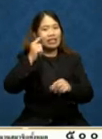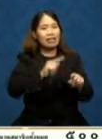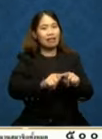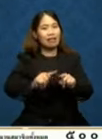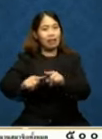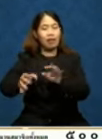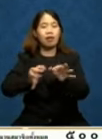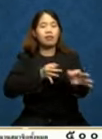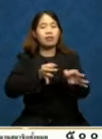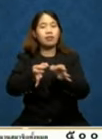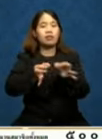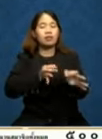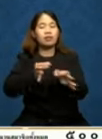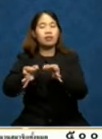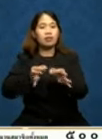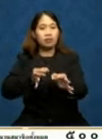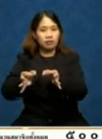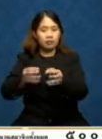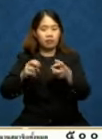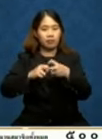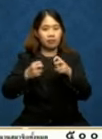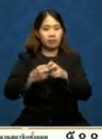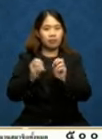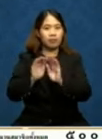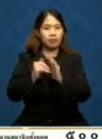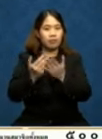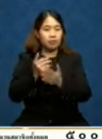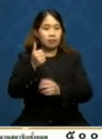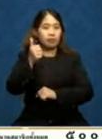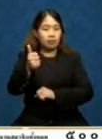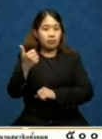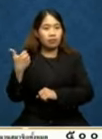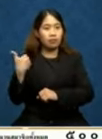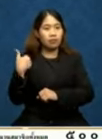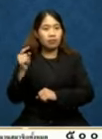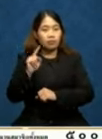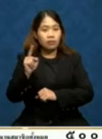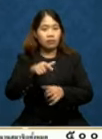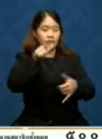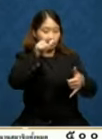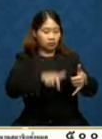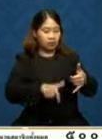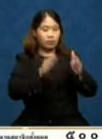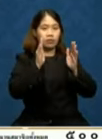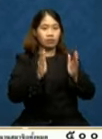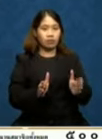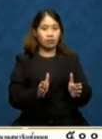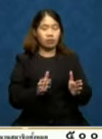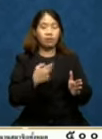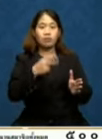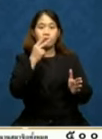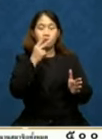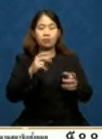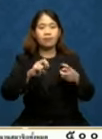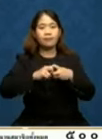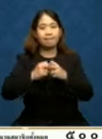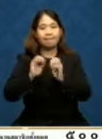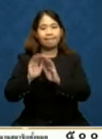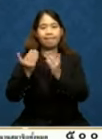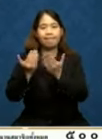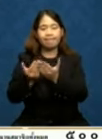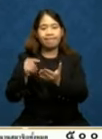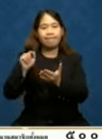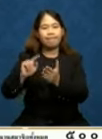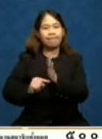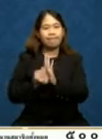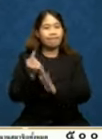บายสาเหตุของความรุนแรงในครอบครัวได้ทั้งในระดับนะครับระดับบุคคลครับที่มองว่าความรุนแรงในครอบครัว